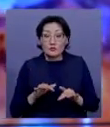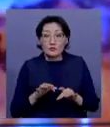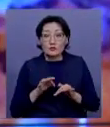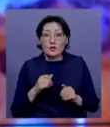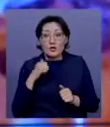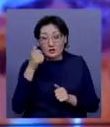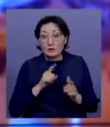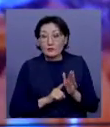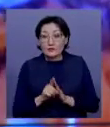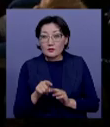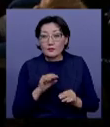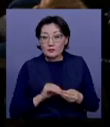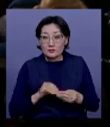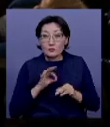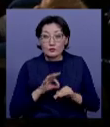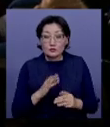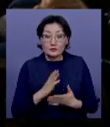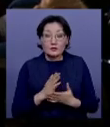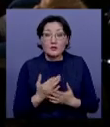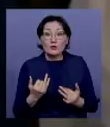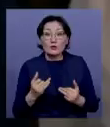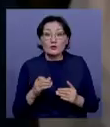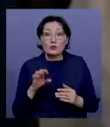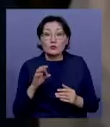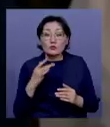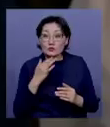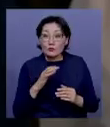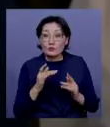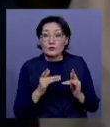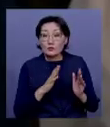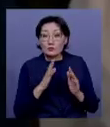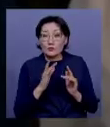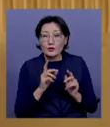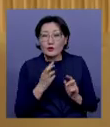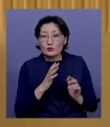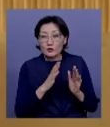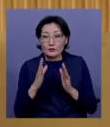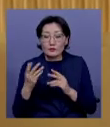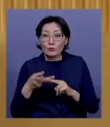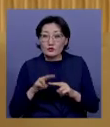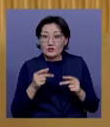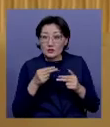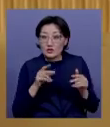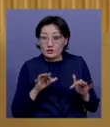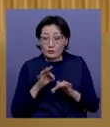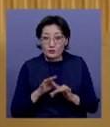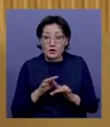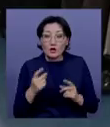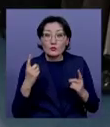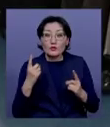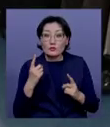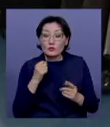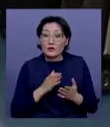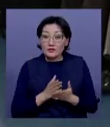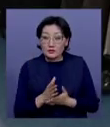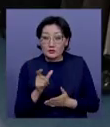жыл басынан бері үзілмей өткізіліп келеді. Бүгін ұлттық кітапханада Ұлжеңіс ұрпаққа аманат атты шара өтті. Онда Ұлы Отан соғысы